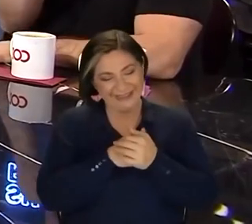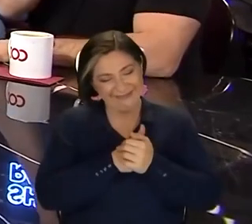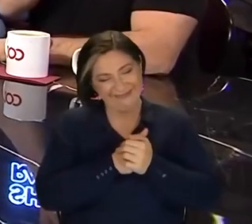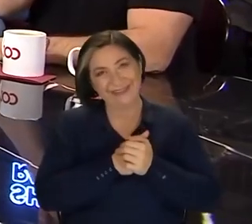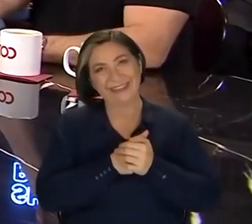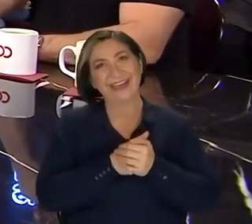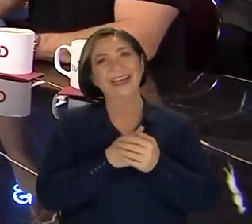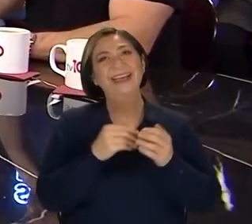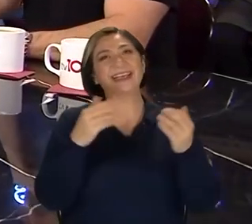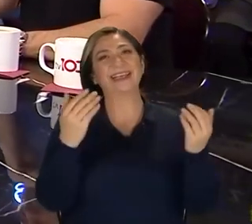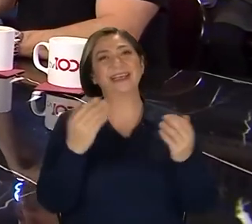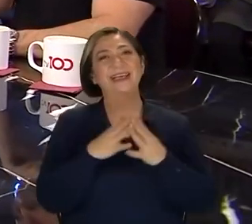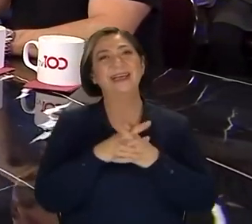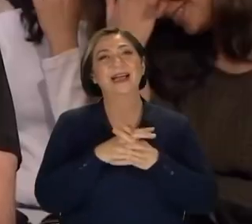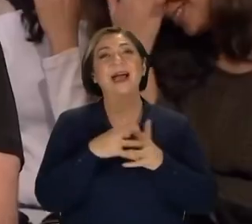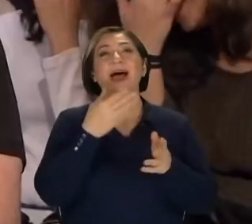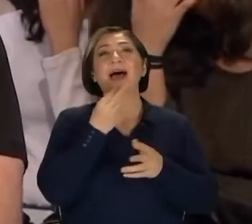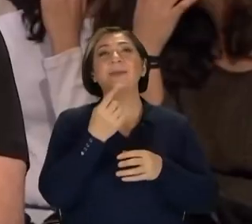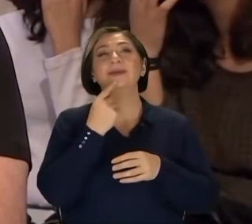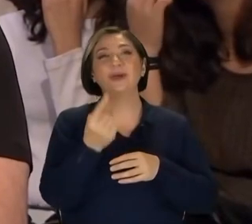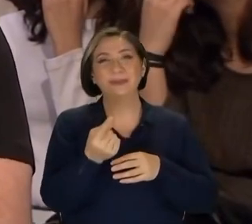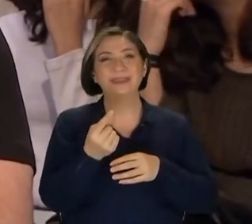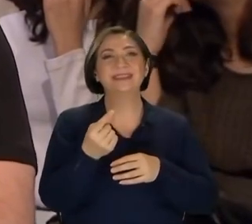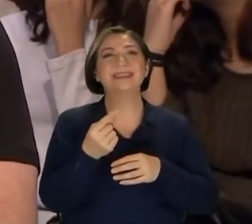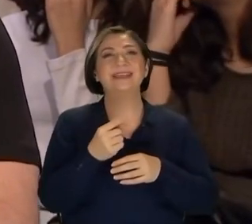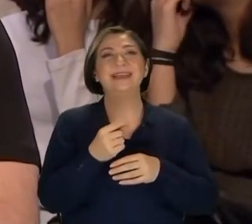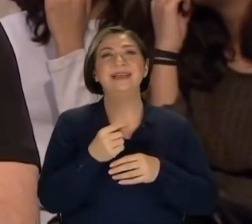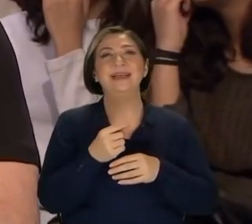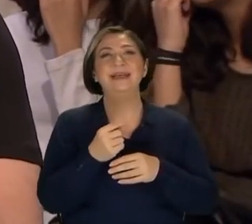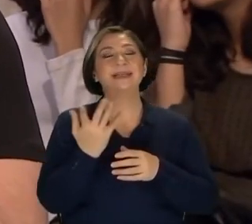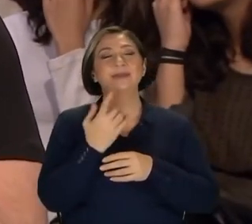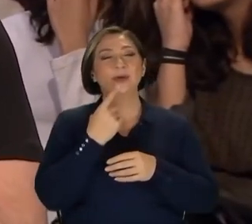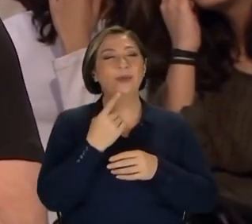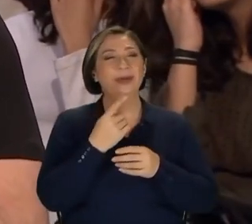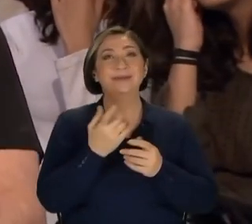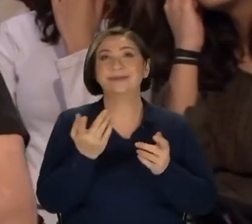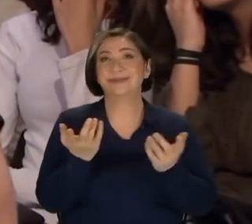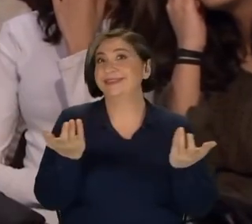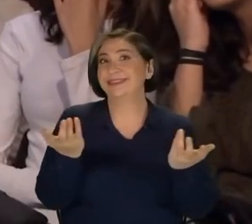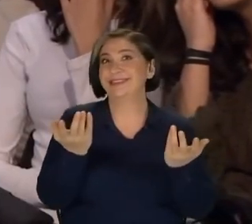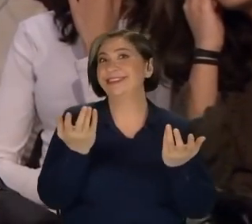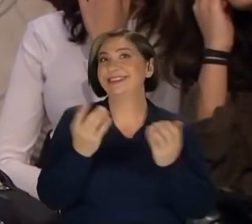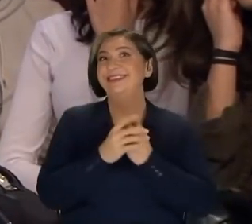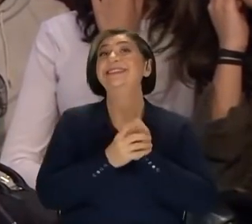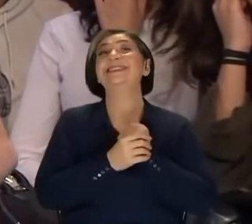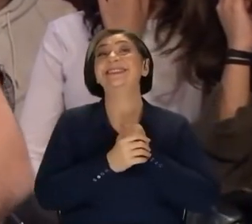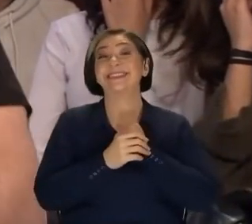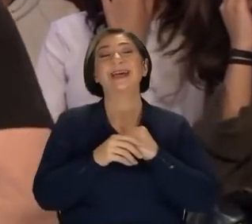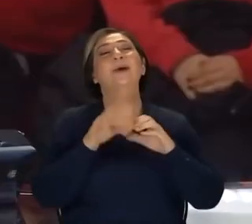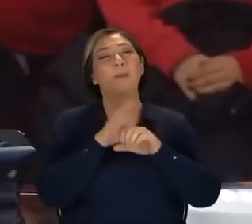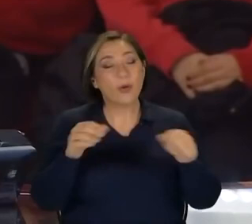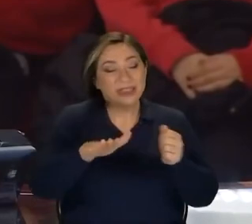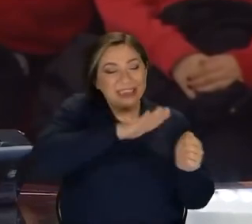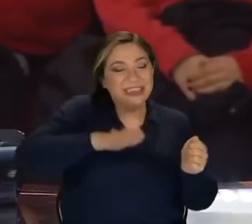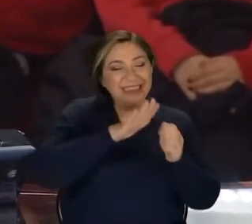şöyle. Ya ben ayıptır söylemesi böyle nasıl söyleyeyim onu? Cilalamak bir tabir söyleyebilir miyim? Söyleyebiliriz.